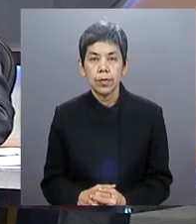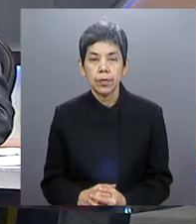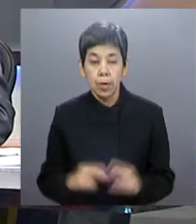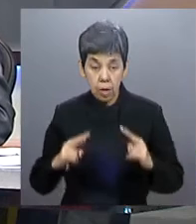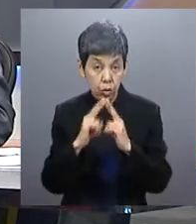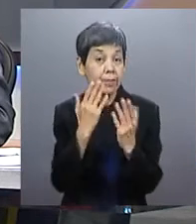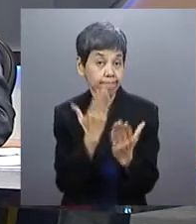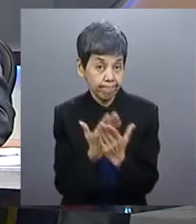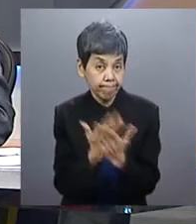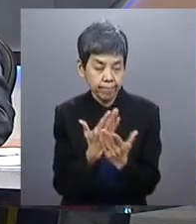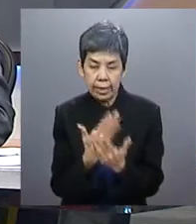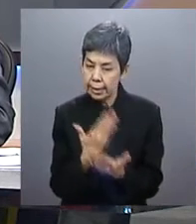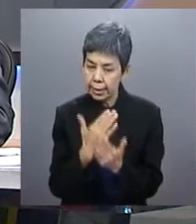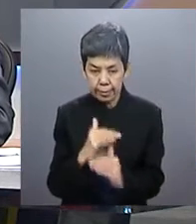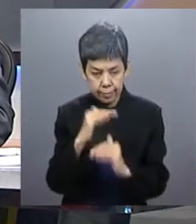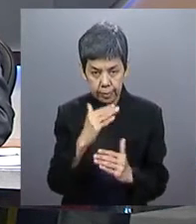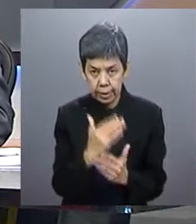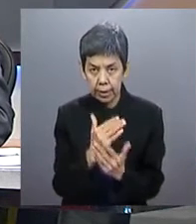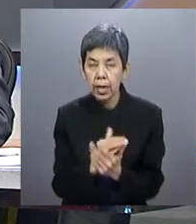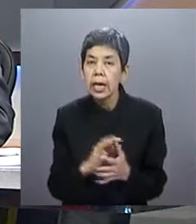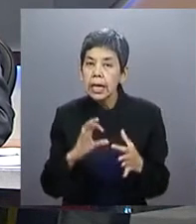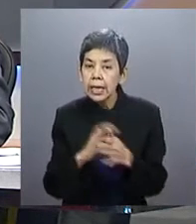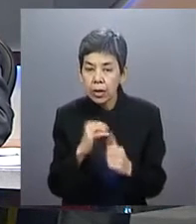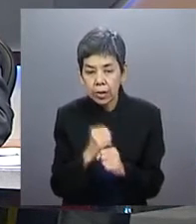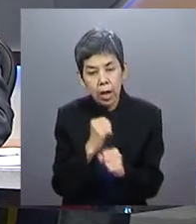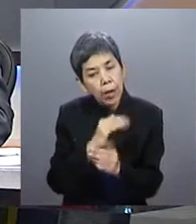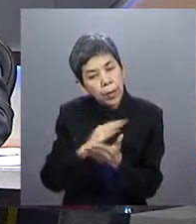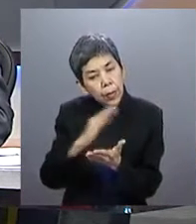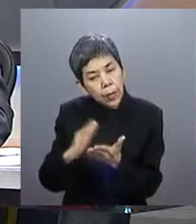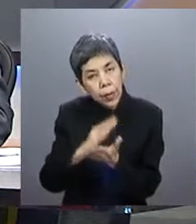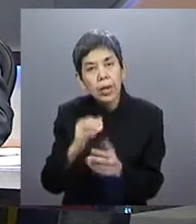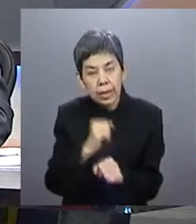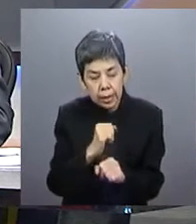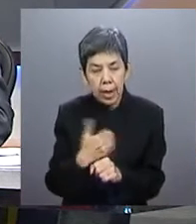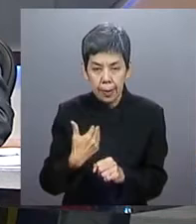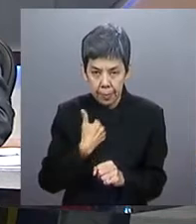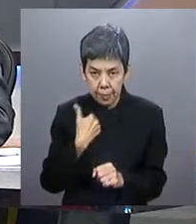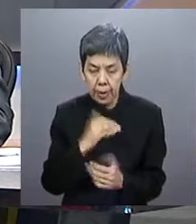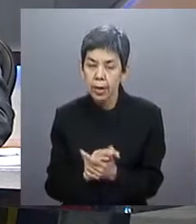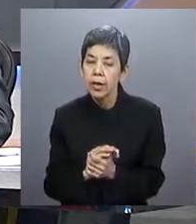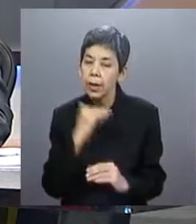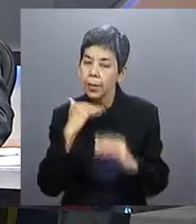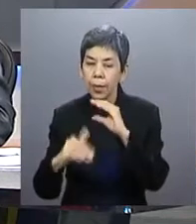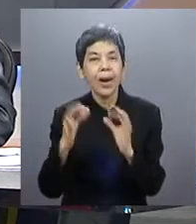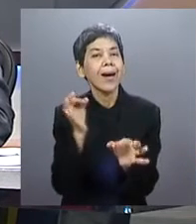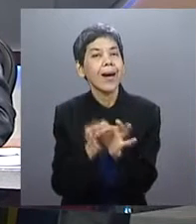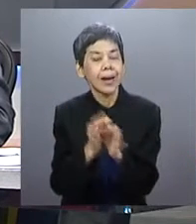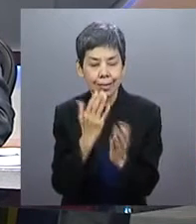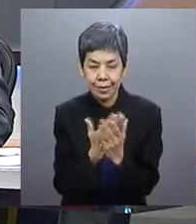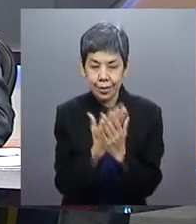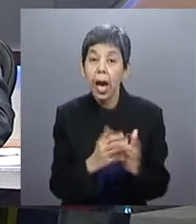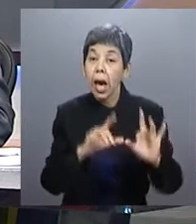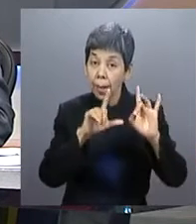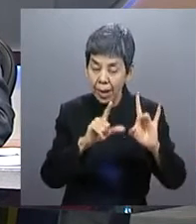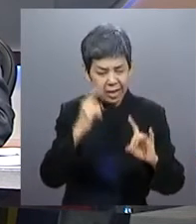กระทรวงการคลังเตรียมวงเงินจับรางวัลจ่ายเงินให้กับผู้ชำระเงินผ่านระบบพร้อมเพย์กว่า 7-8 ล้านบาทนะครับหวังจูงใ